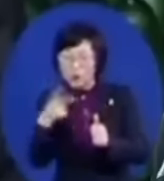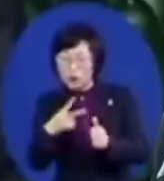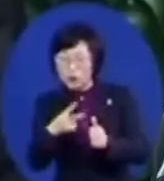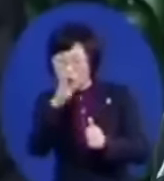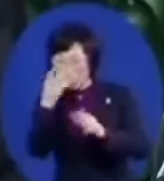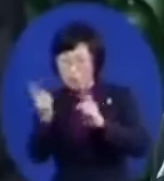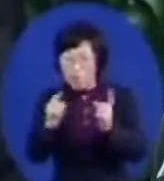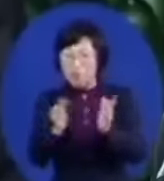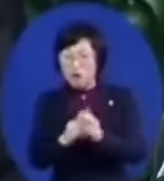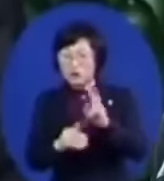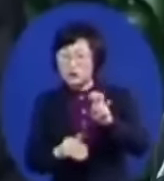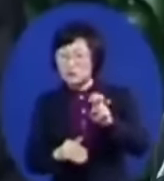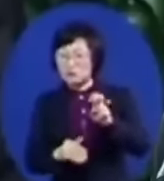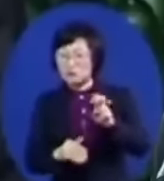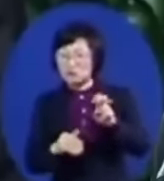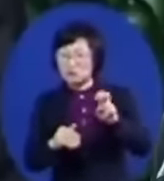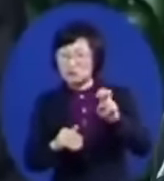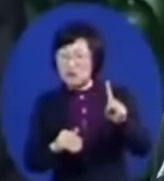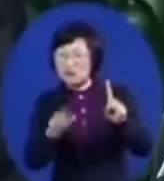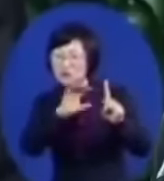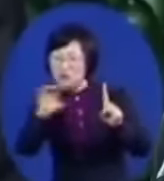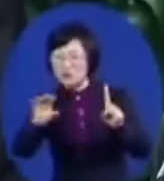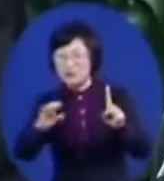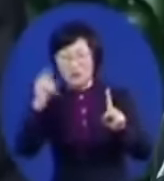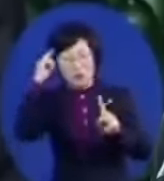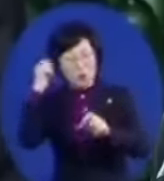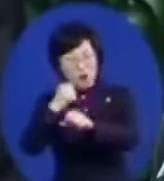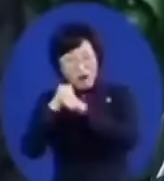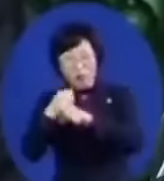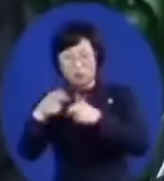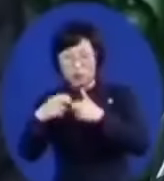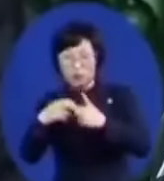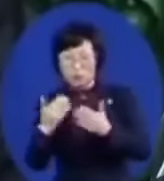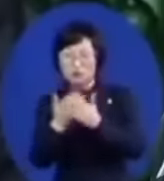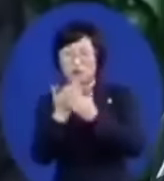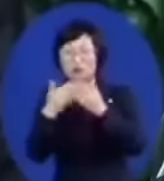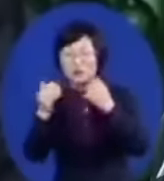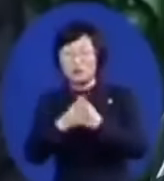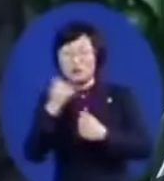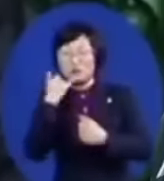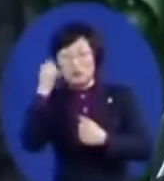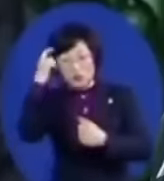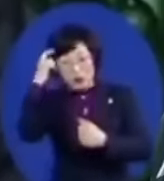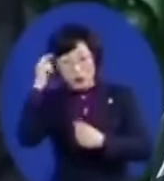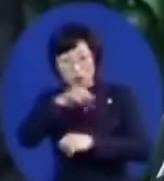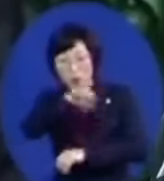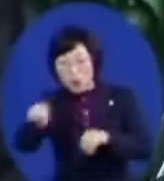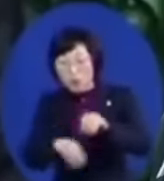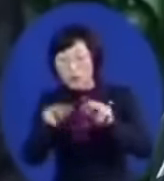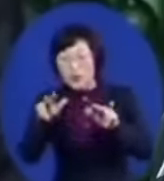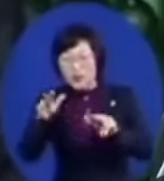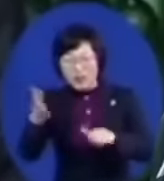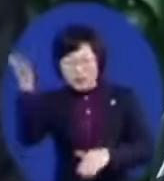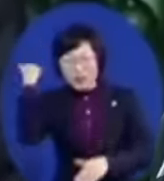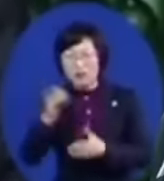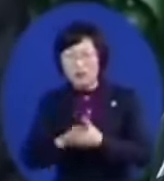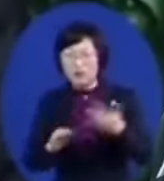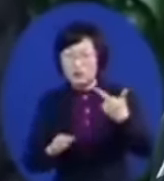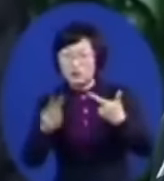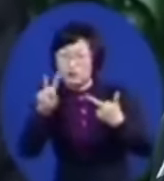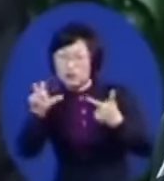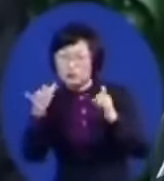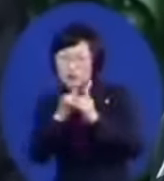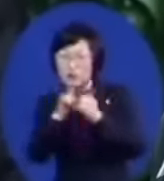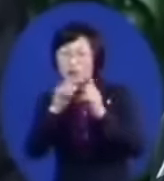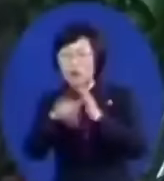20세기 과학에 의해서 나왔다고 할 것인데 6.25 사변 이후에 헐벗고 굶주리고 입에 풀칠하기도 어려운데 무슨